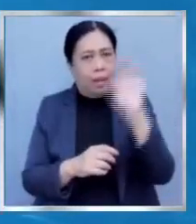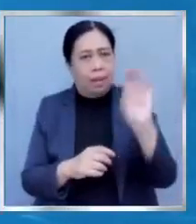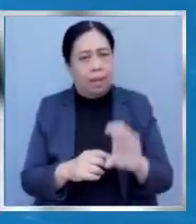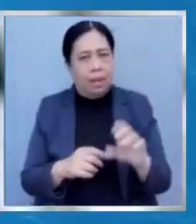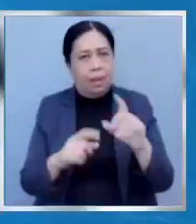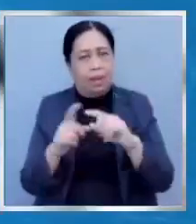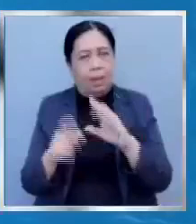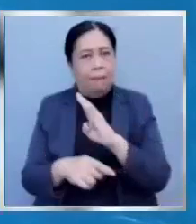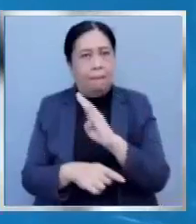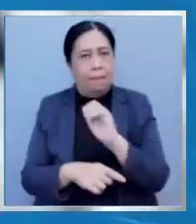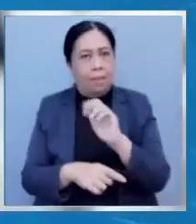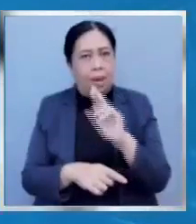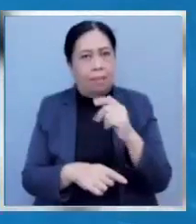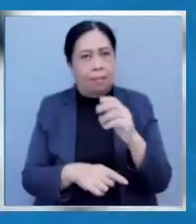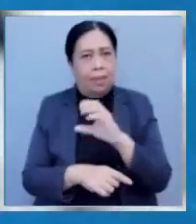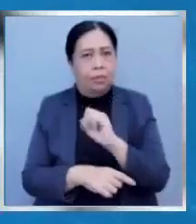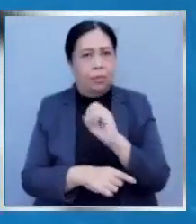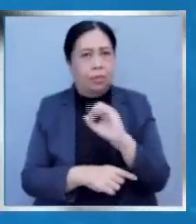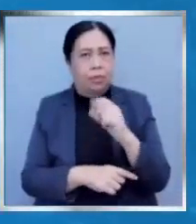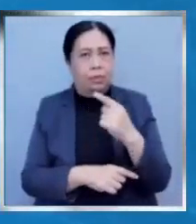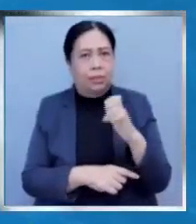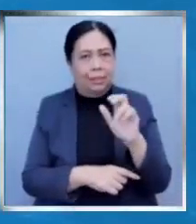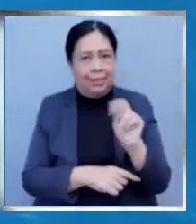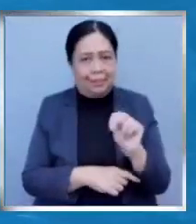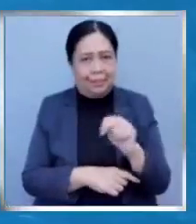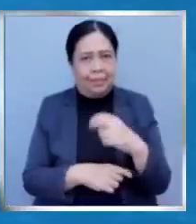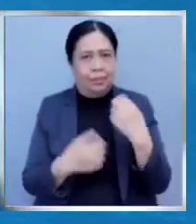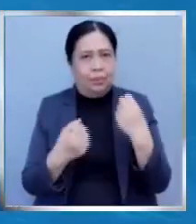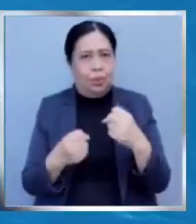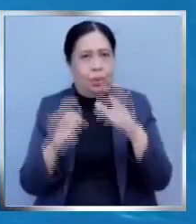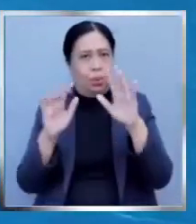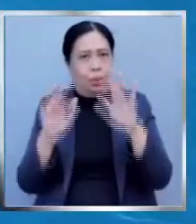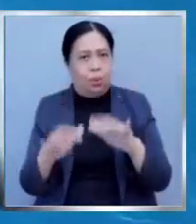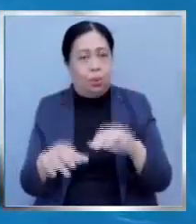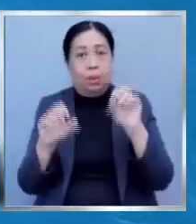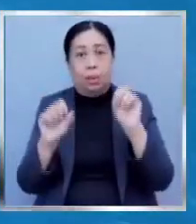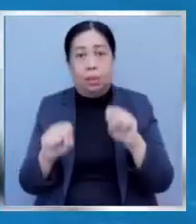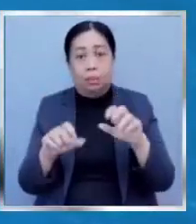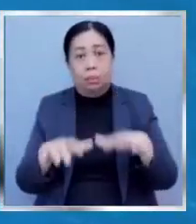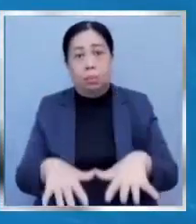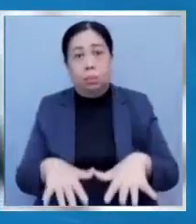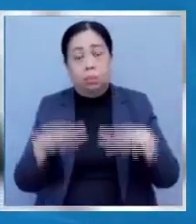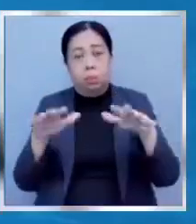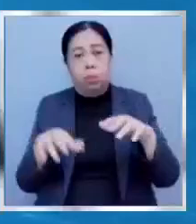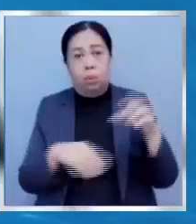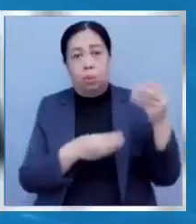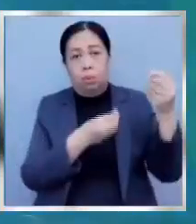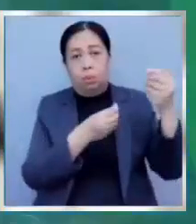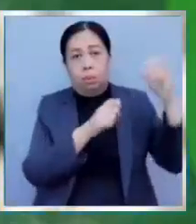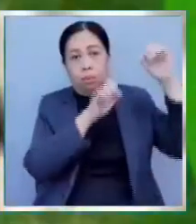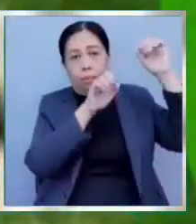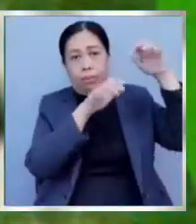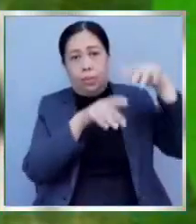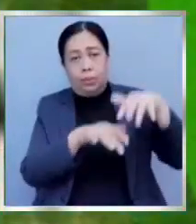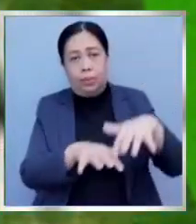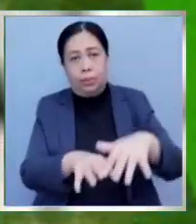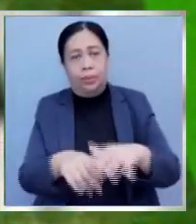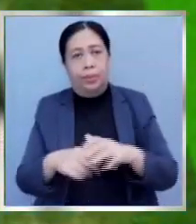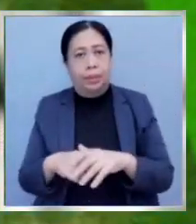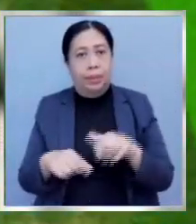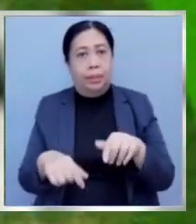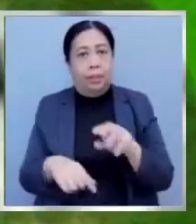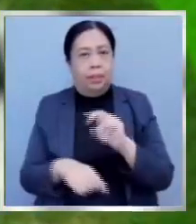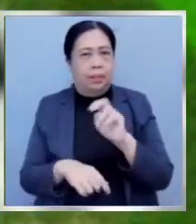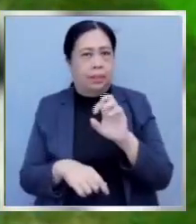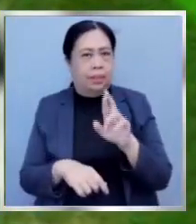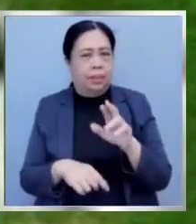Barm at Soksarjen. May heavy to intense rains na posibleng magpabaha o magdulot ho ng landslide. Dito naman sa Metro Manila, hindi